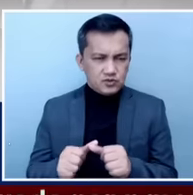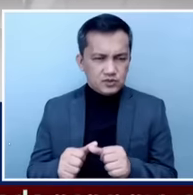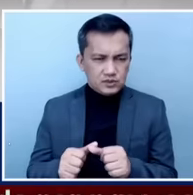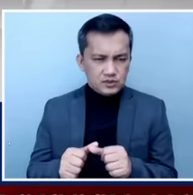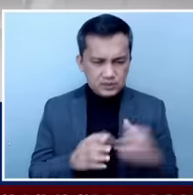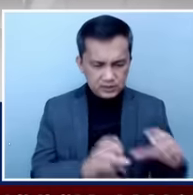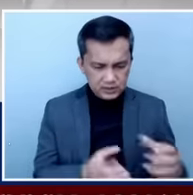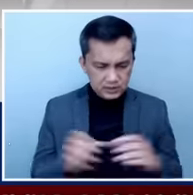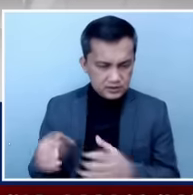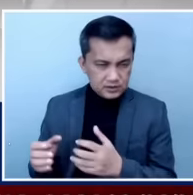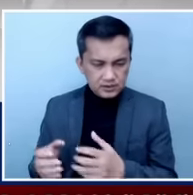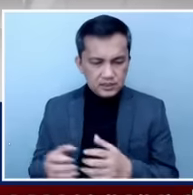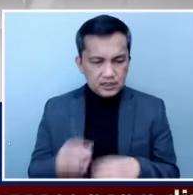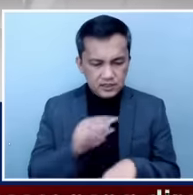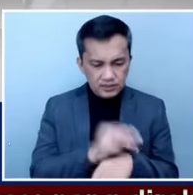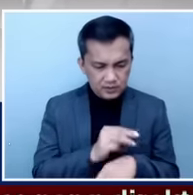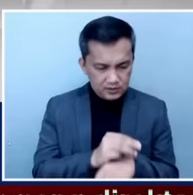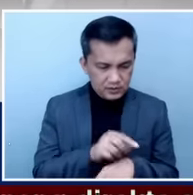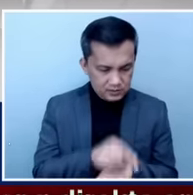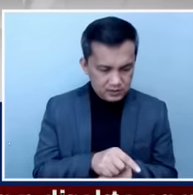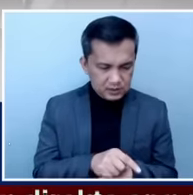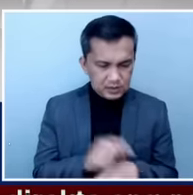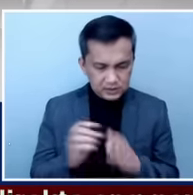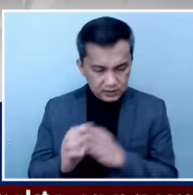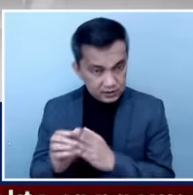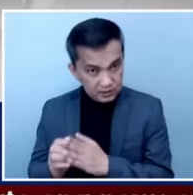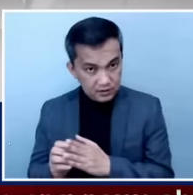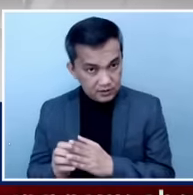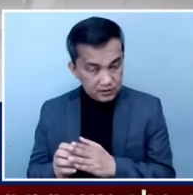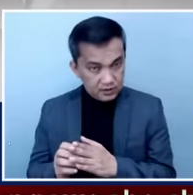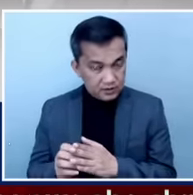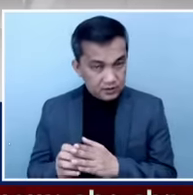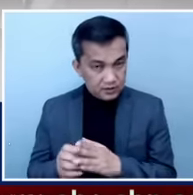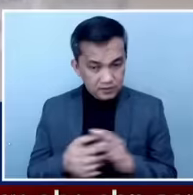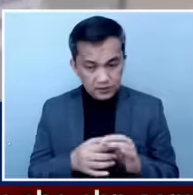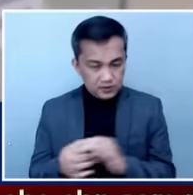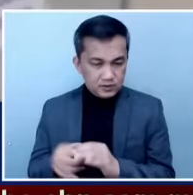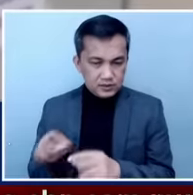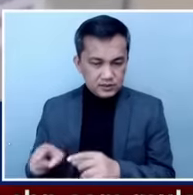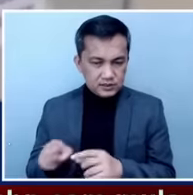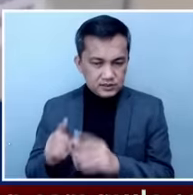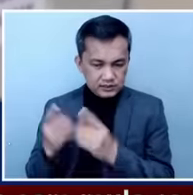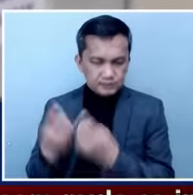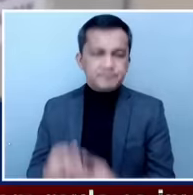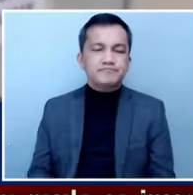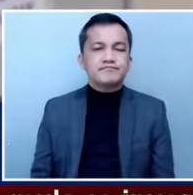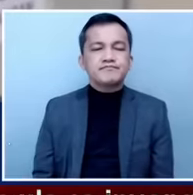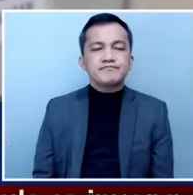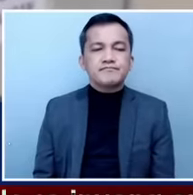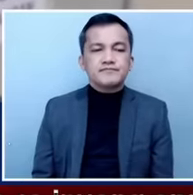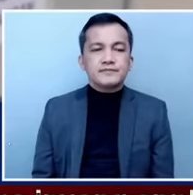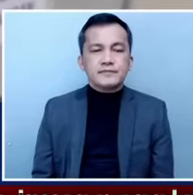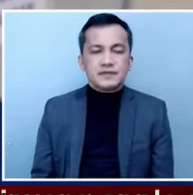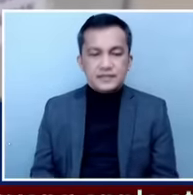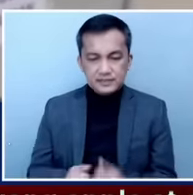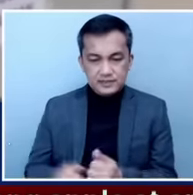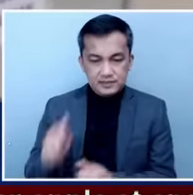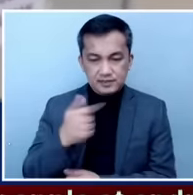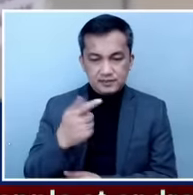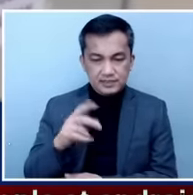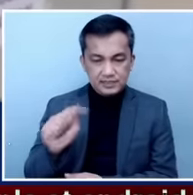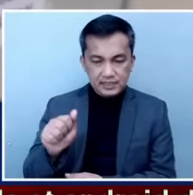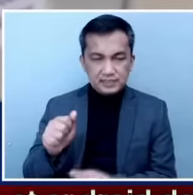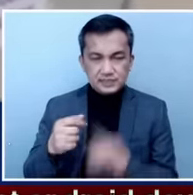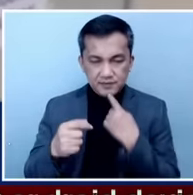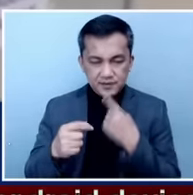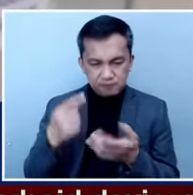kung yung mga municipalities na yan and cities ay belonging to a particular district. Sabi ni Chairman Garcia, susuriing mabuti